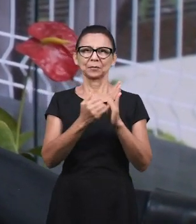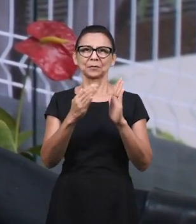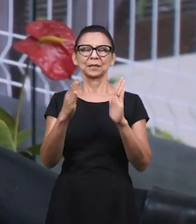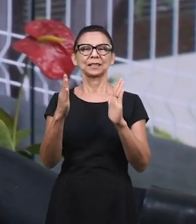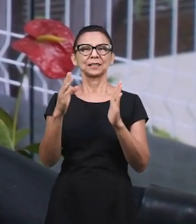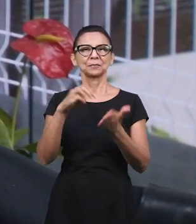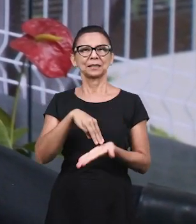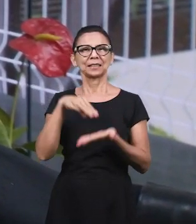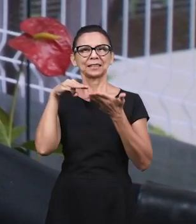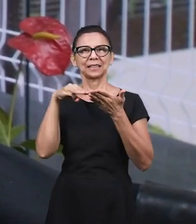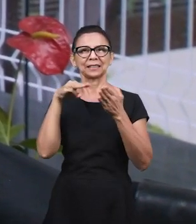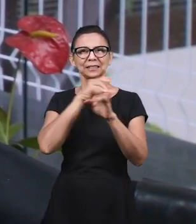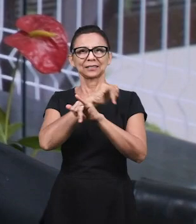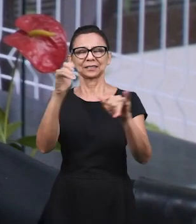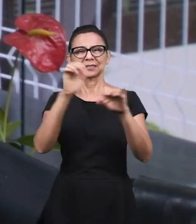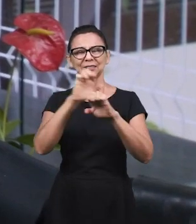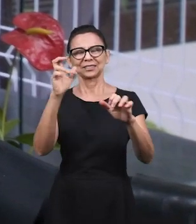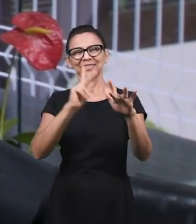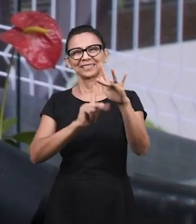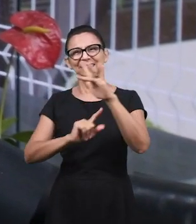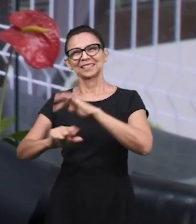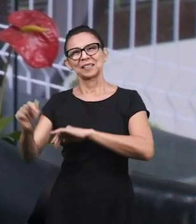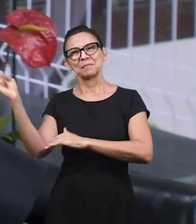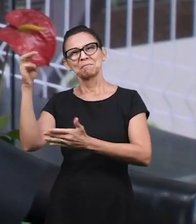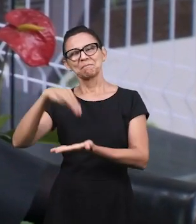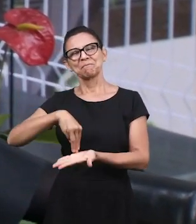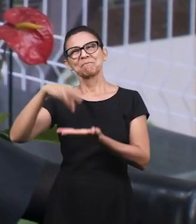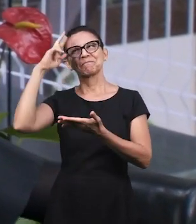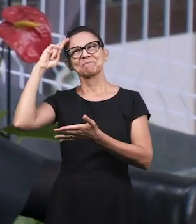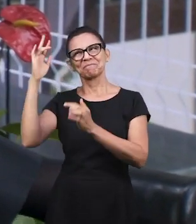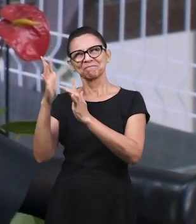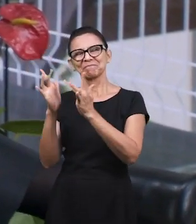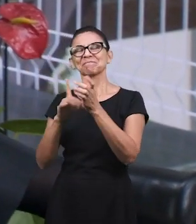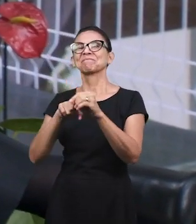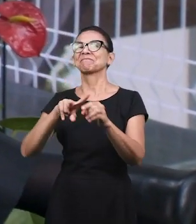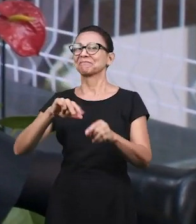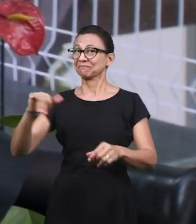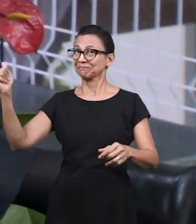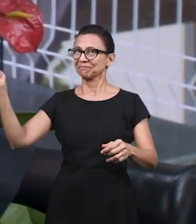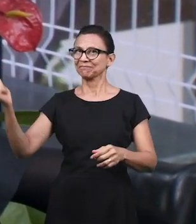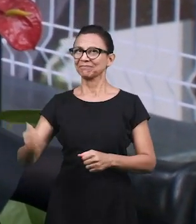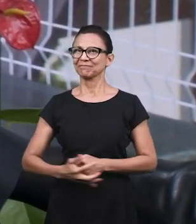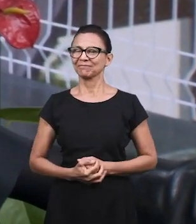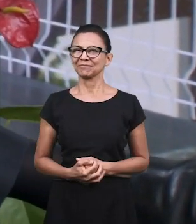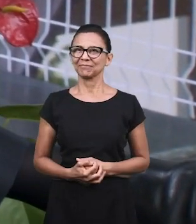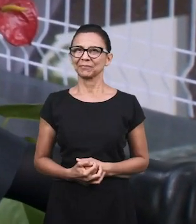Maranatha en annonçant l'évangile éternel. Maranatha, le Seigneur Jésus vient.